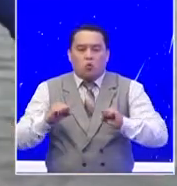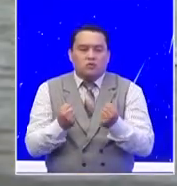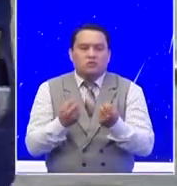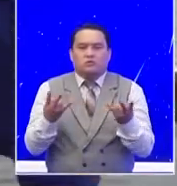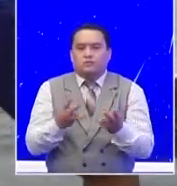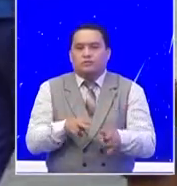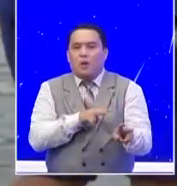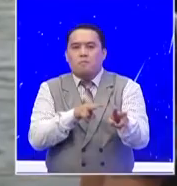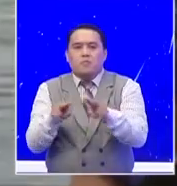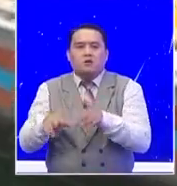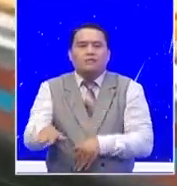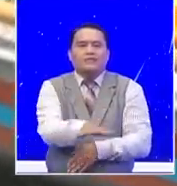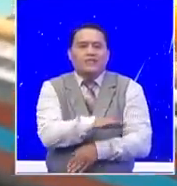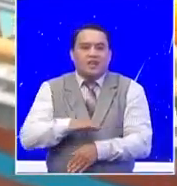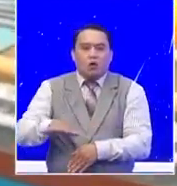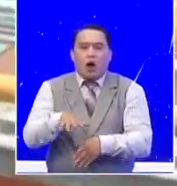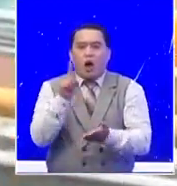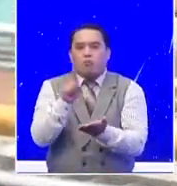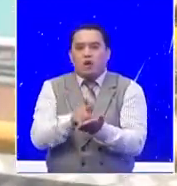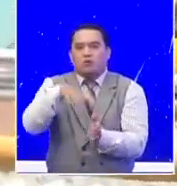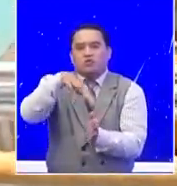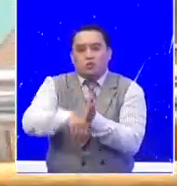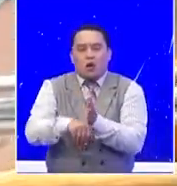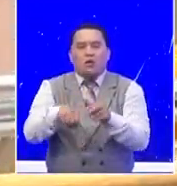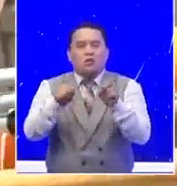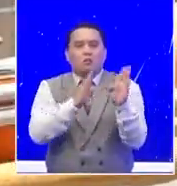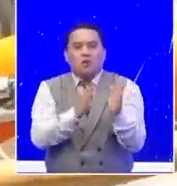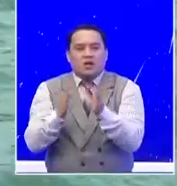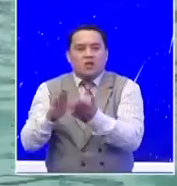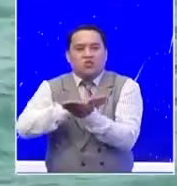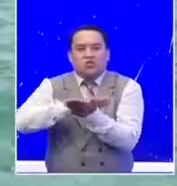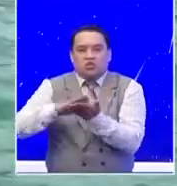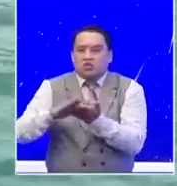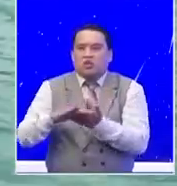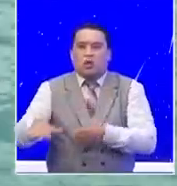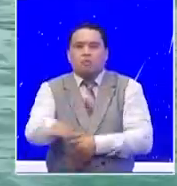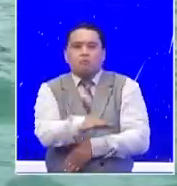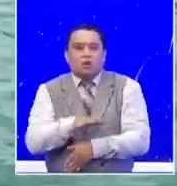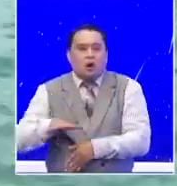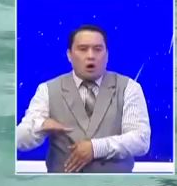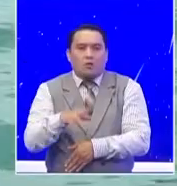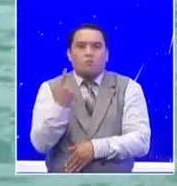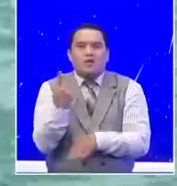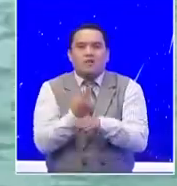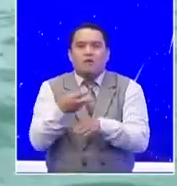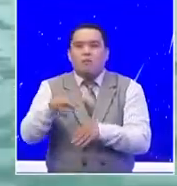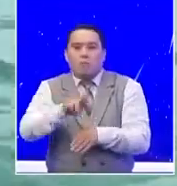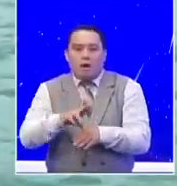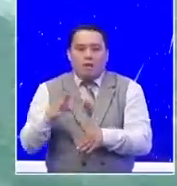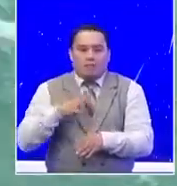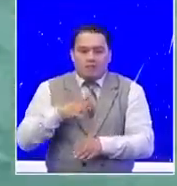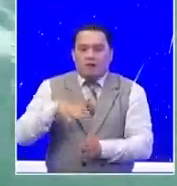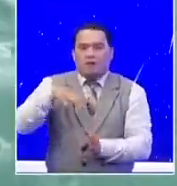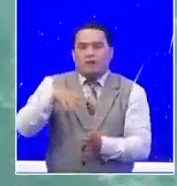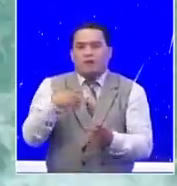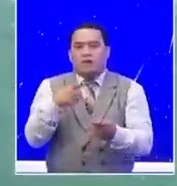Помимо патрулирования территории, в обязанности спасателей входит соблюдение порядка и чистоты на пляже. С 1 мая текущего года к административной